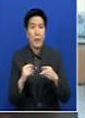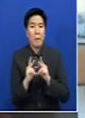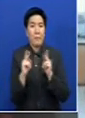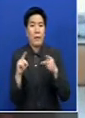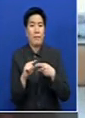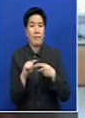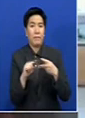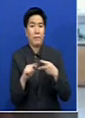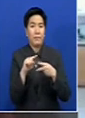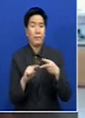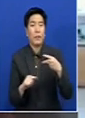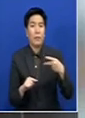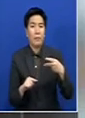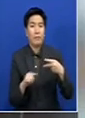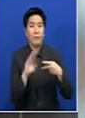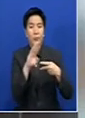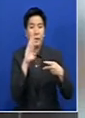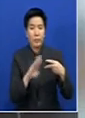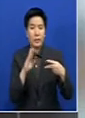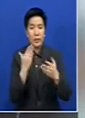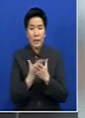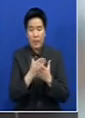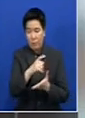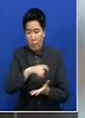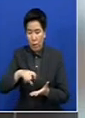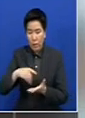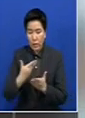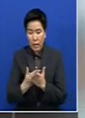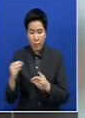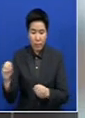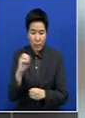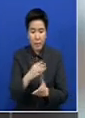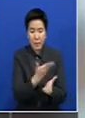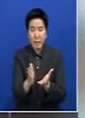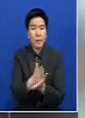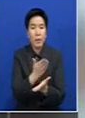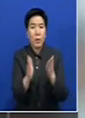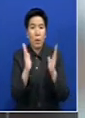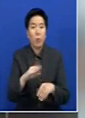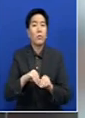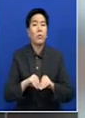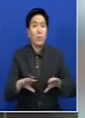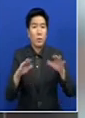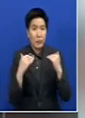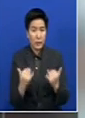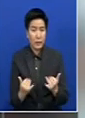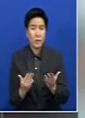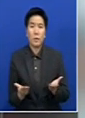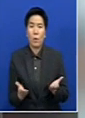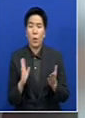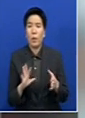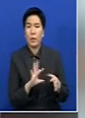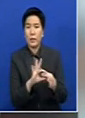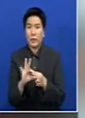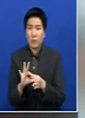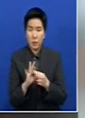แท้เป็นกรรมการและผู้ถือหุ้นทั้งสองบริษัทแล้วเงินที่ถูกนำไปซื้อหุ้นแล้วหุ้นก็ถูกมาแจกจ่ายมากระจายเป็นแบบนี้คน